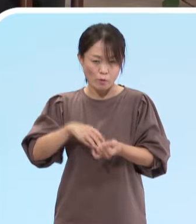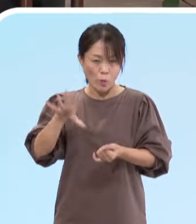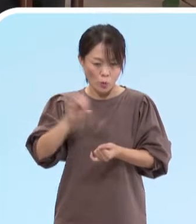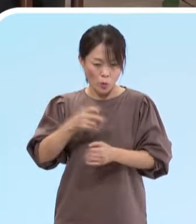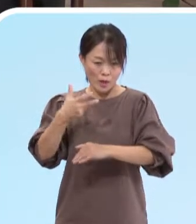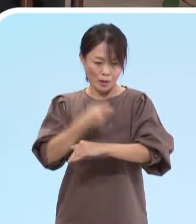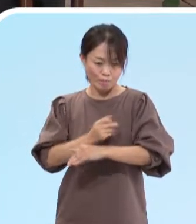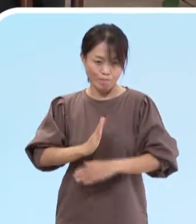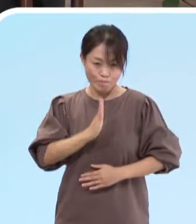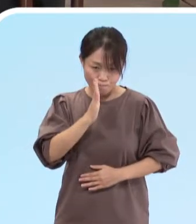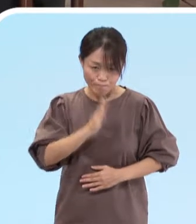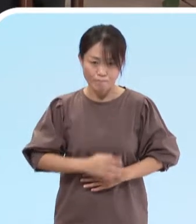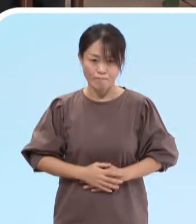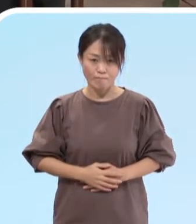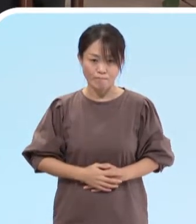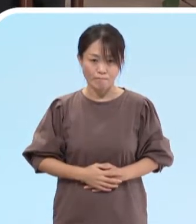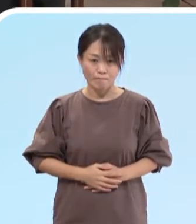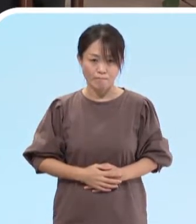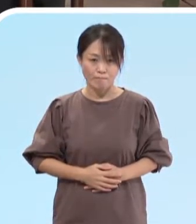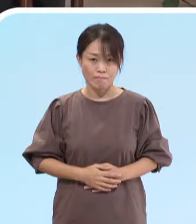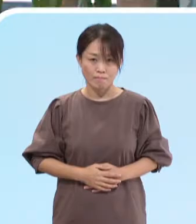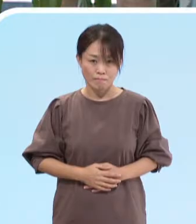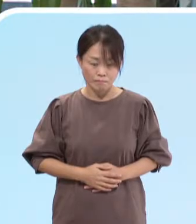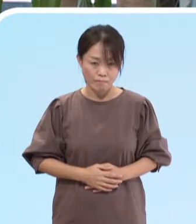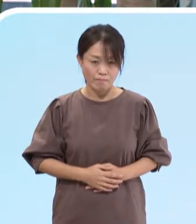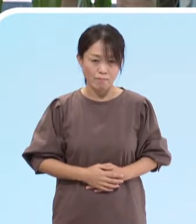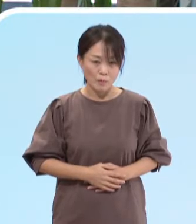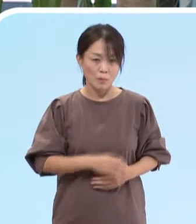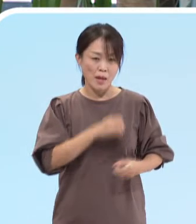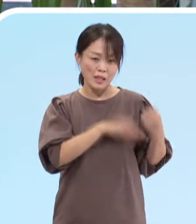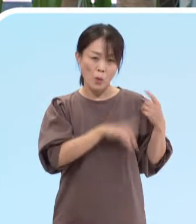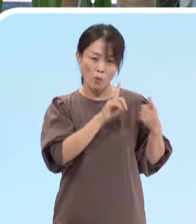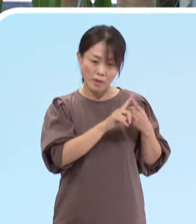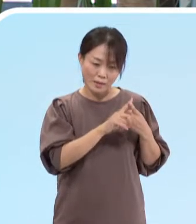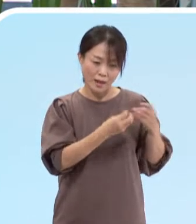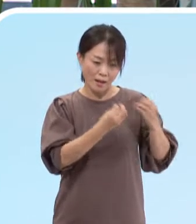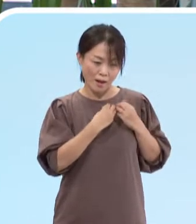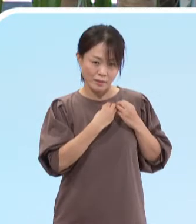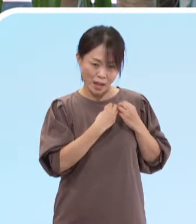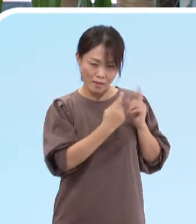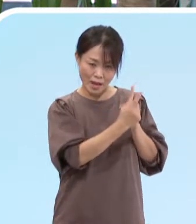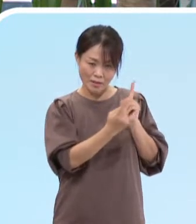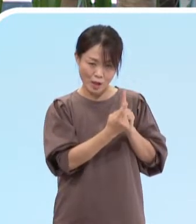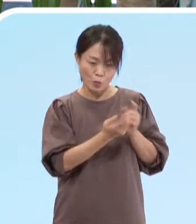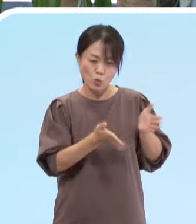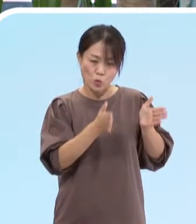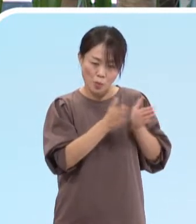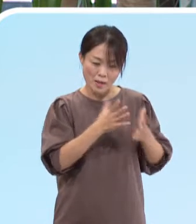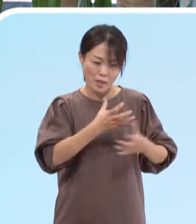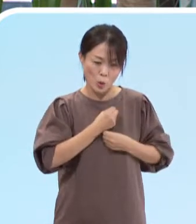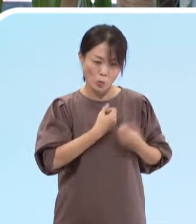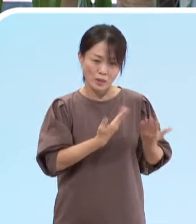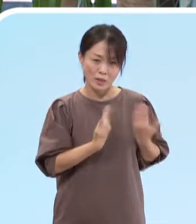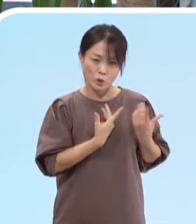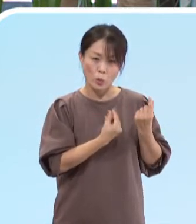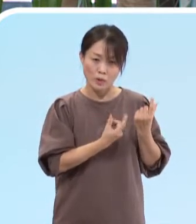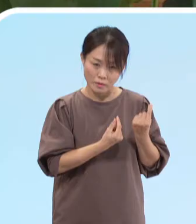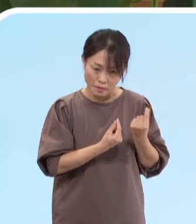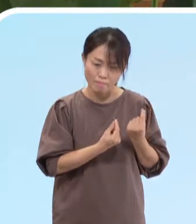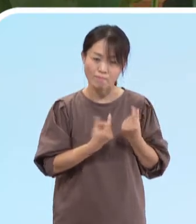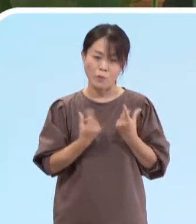ずにしっかり打っていただければ構わないと思います。 はい、改めて基本的な感染症対策も含めて気をつけていきたい